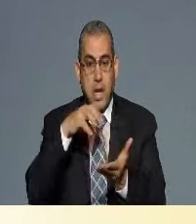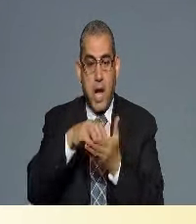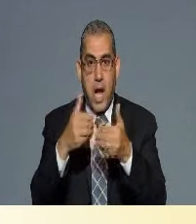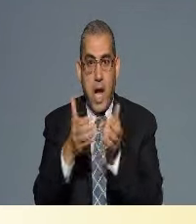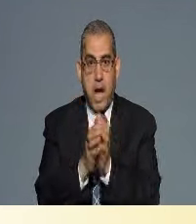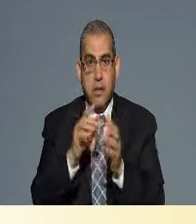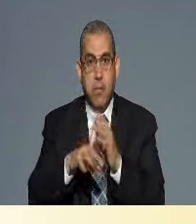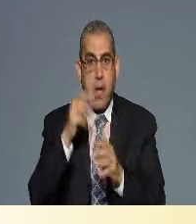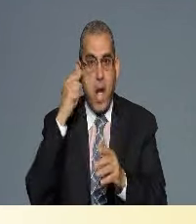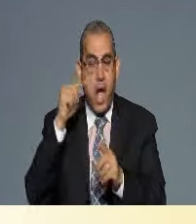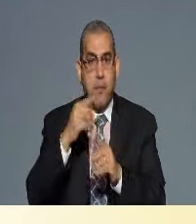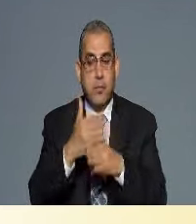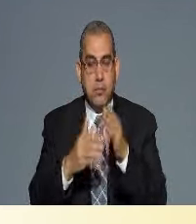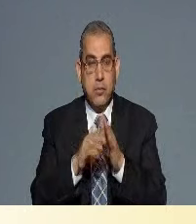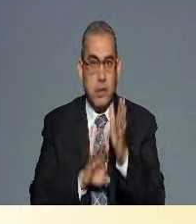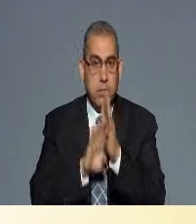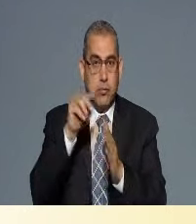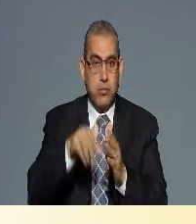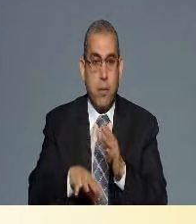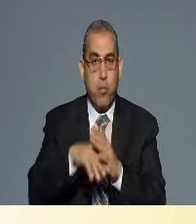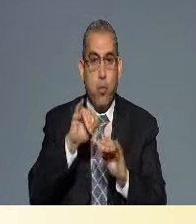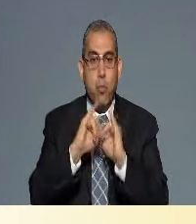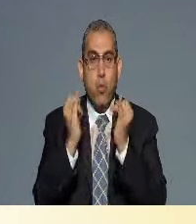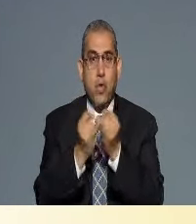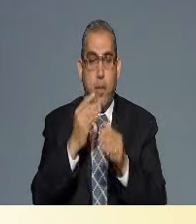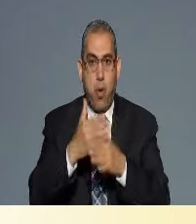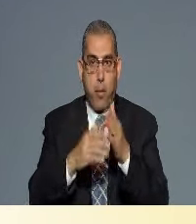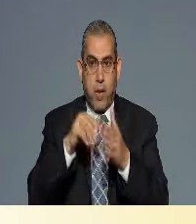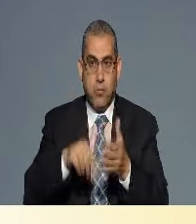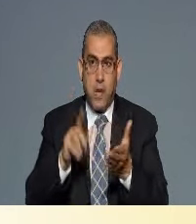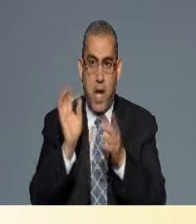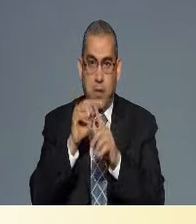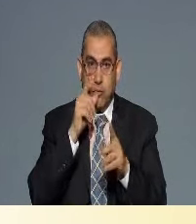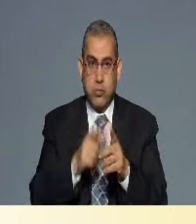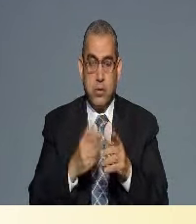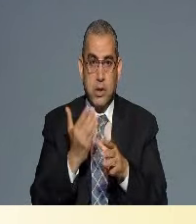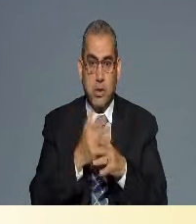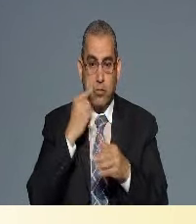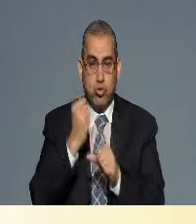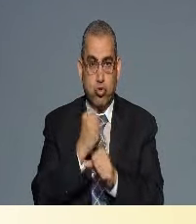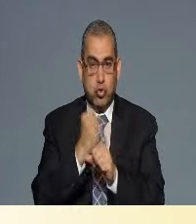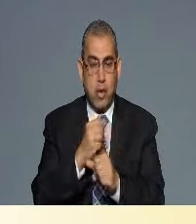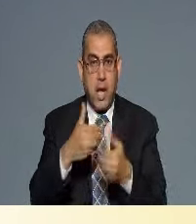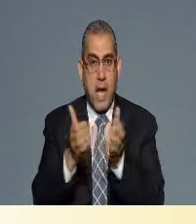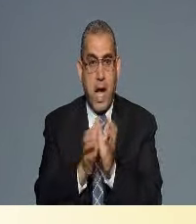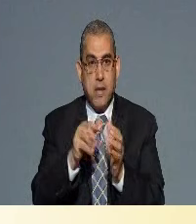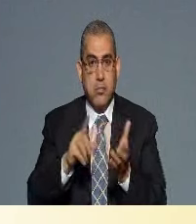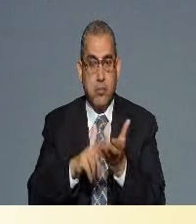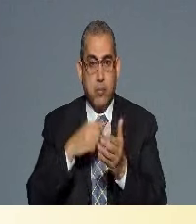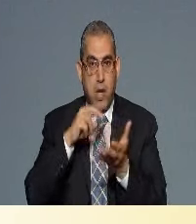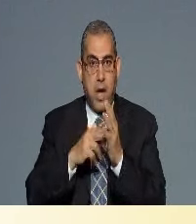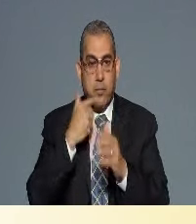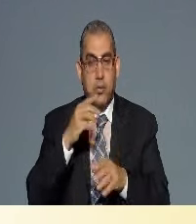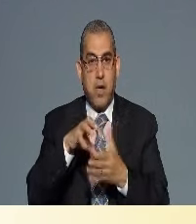مفهوم التنميه العمرانيه على فكره اقامه مجتمعات عمرانيه، بل سيادتك بيشتغل الجهاز على فكره النهارده اصول الدوله